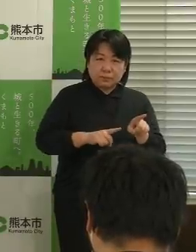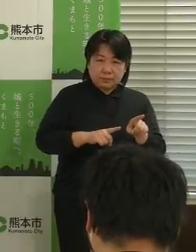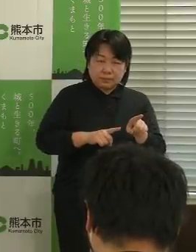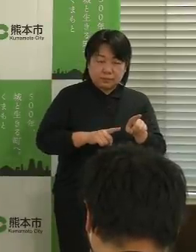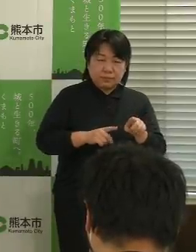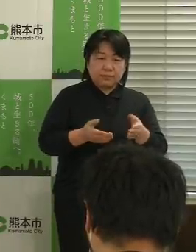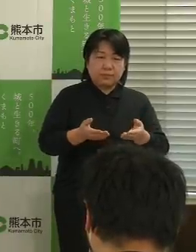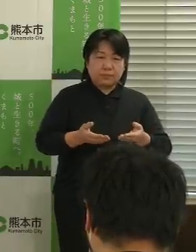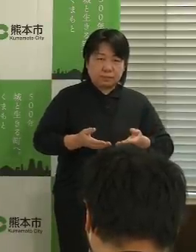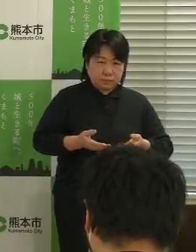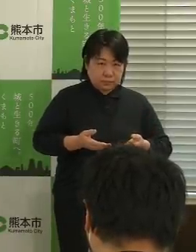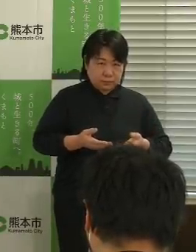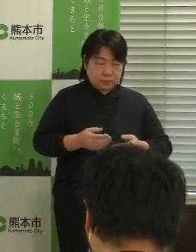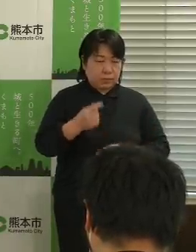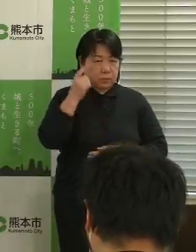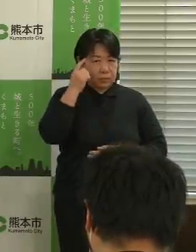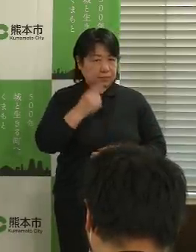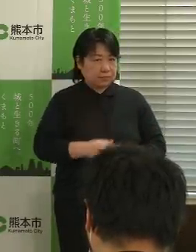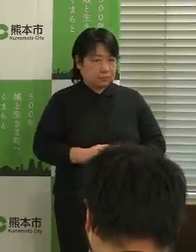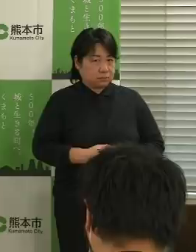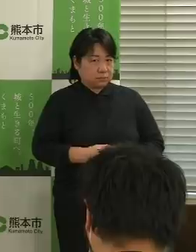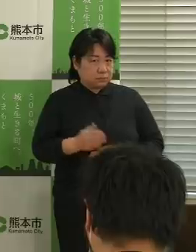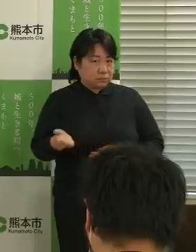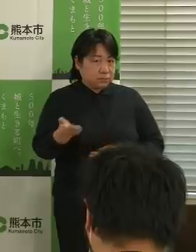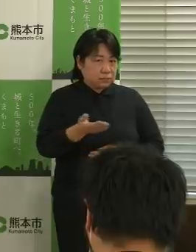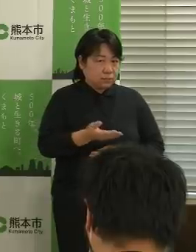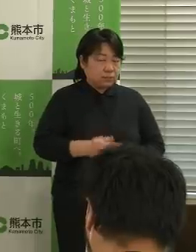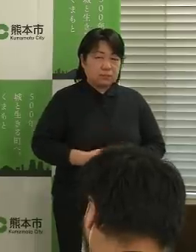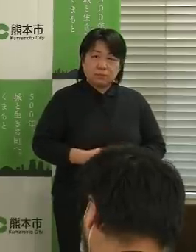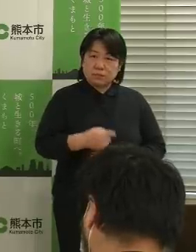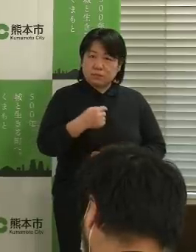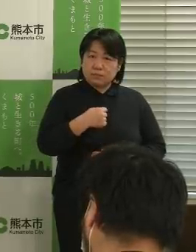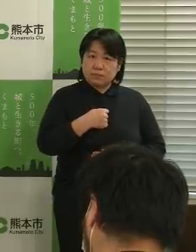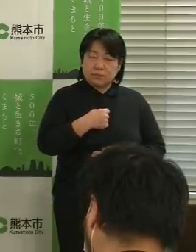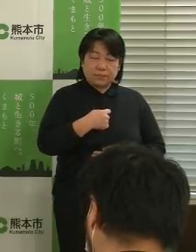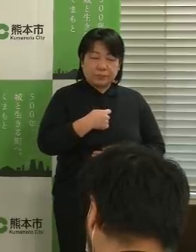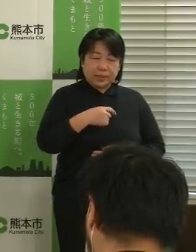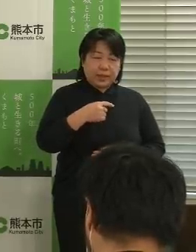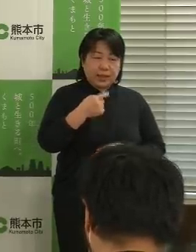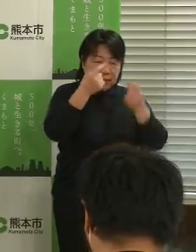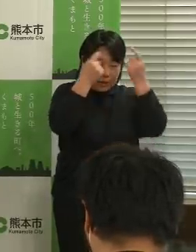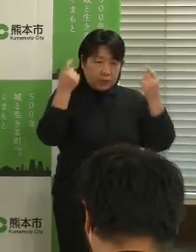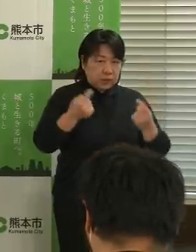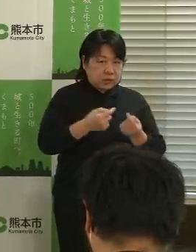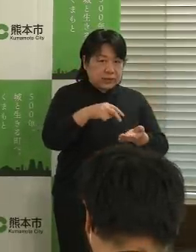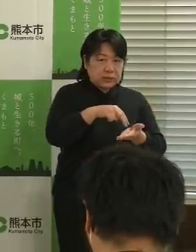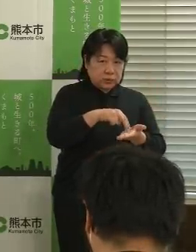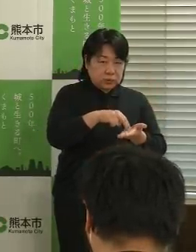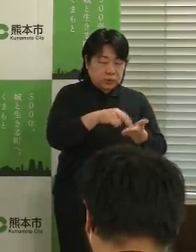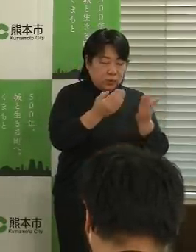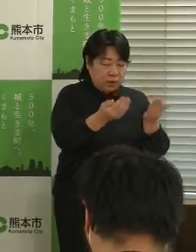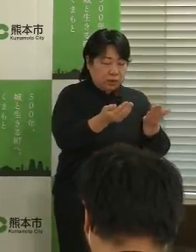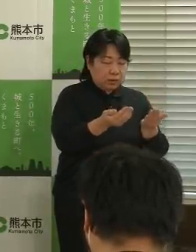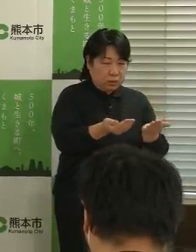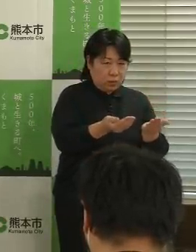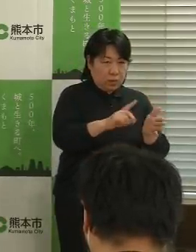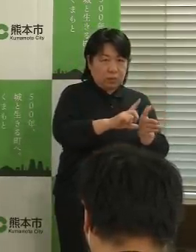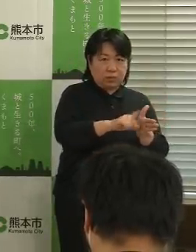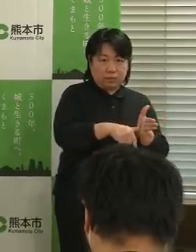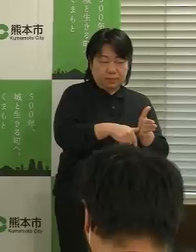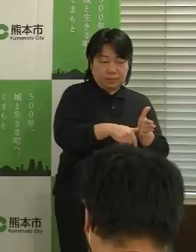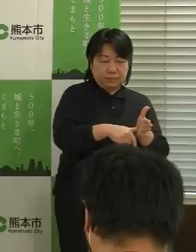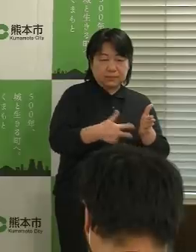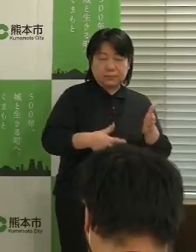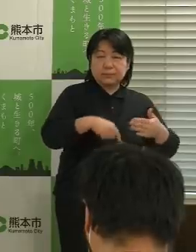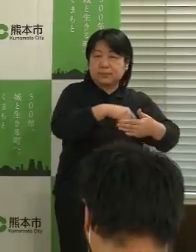ただくことになるというふうに思います。それから私立の学校市内の